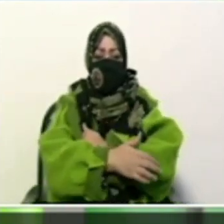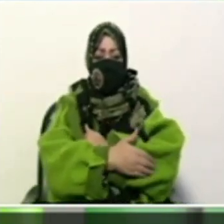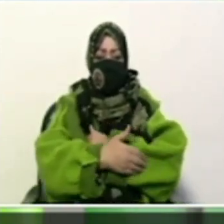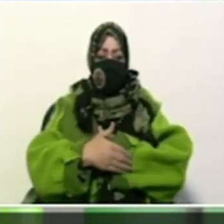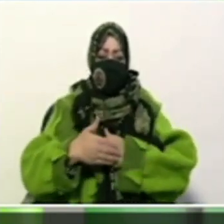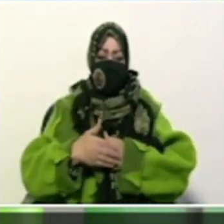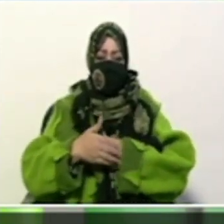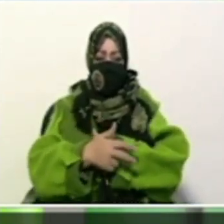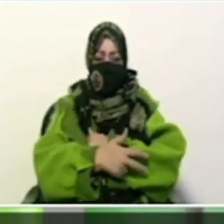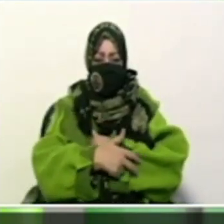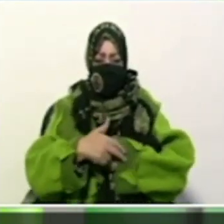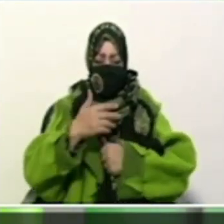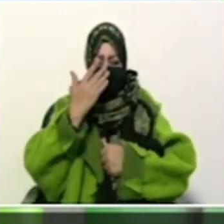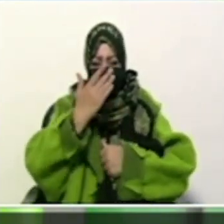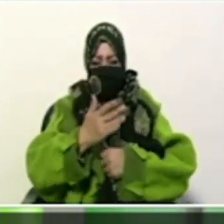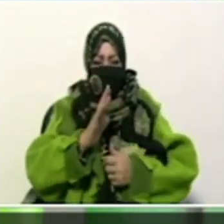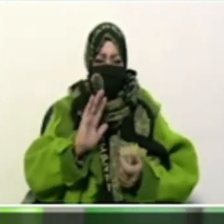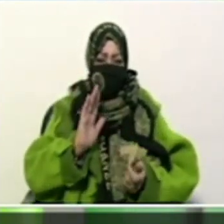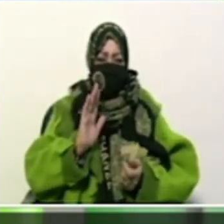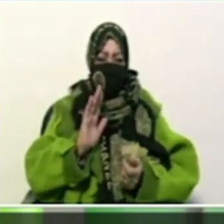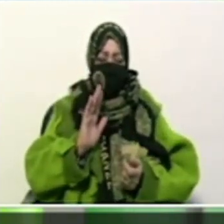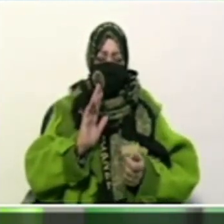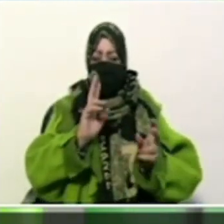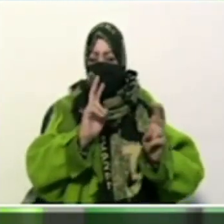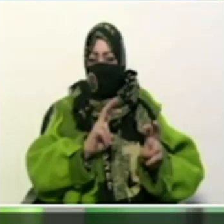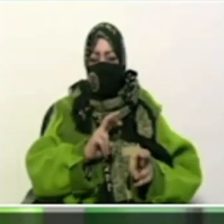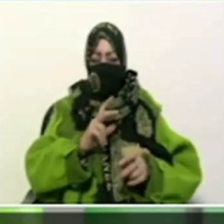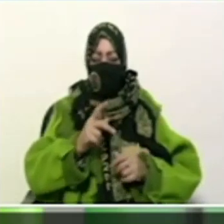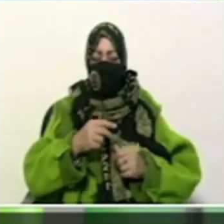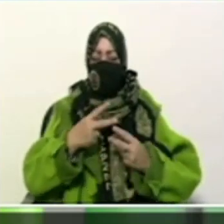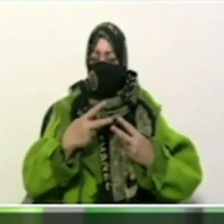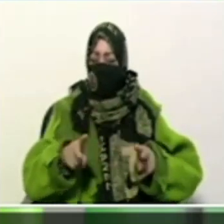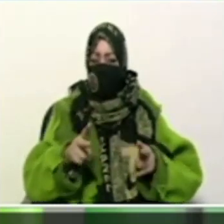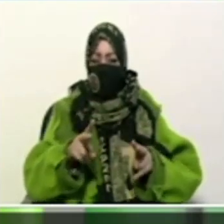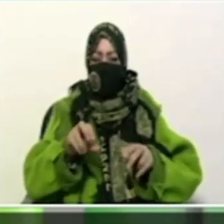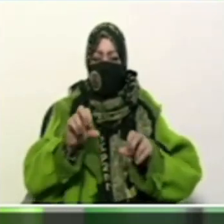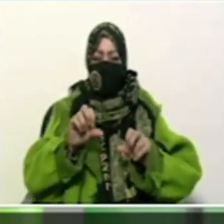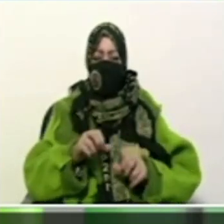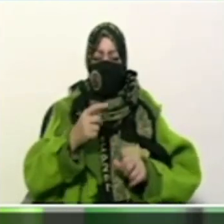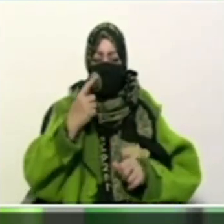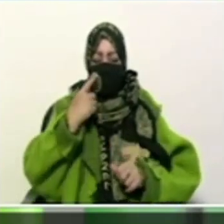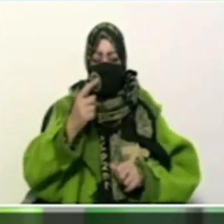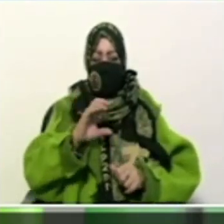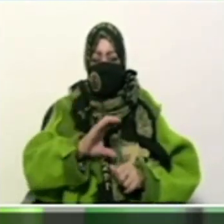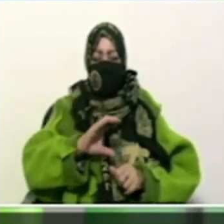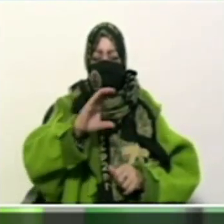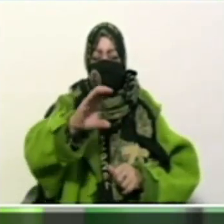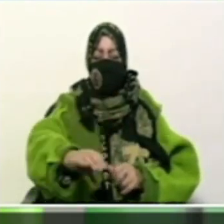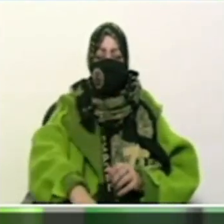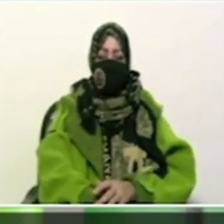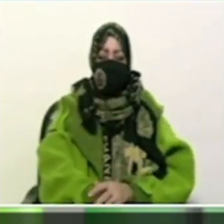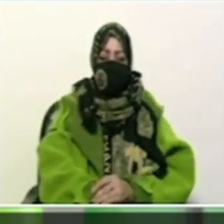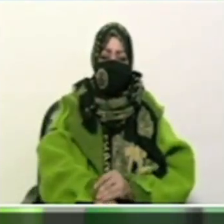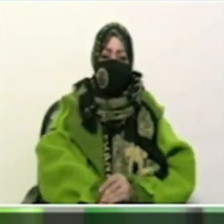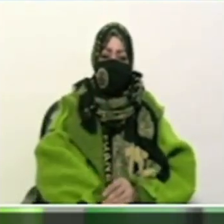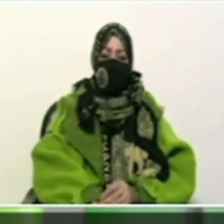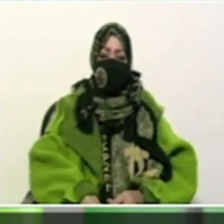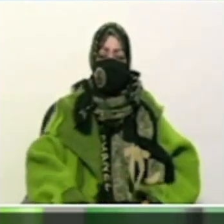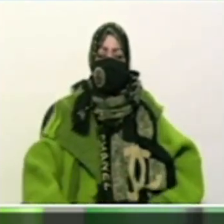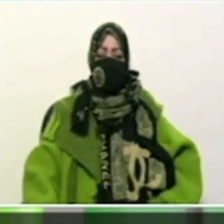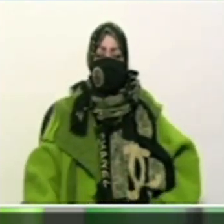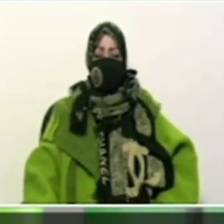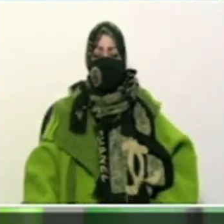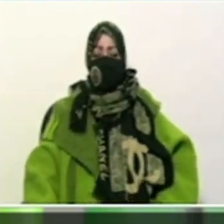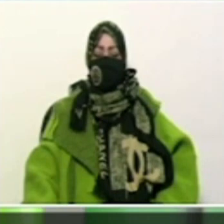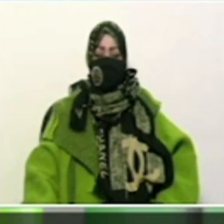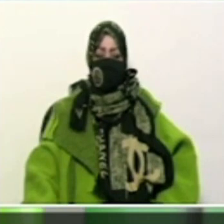يا ريت تنفعنا بالإجابة على السؤال هذا. يعني هو اللي فهمته عندك يعني مرتب في المصرف ولا يمكن لا يمكن السحب منه إلا القليل على ما لقلة